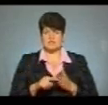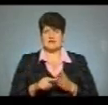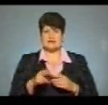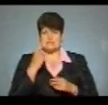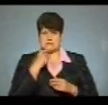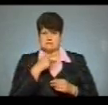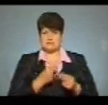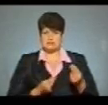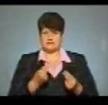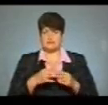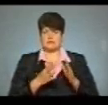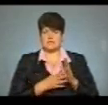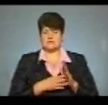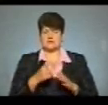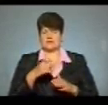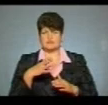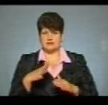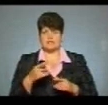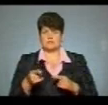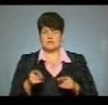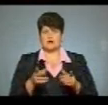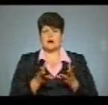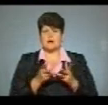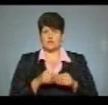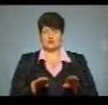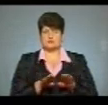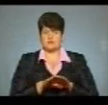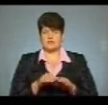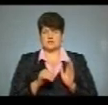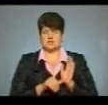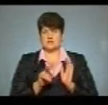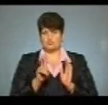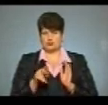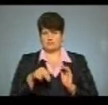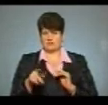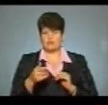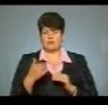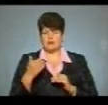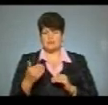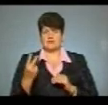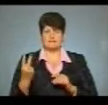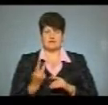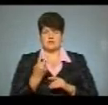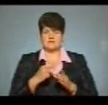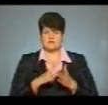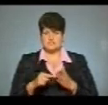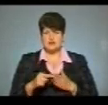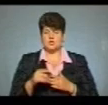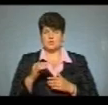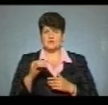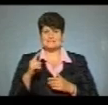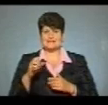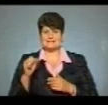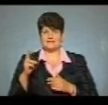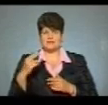На 19-й хвилині тернополяни рахунок зрівняли, а на 62-й вийшли вперед. Двічі відзначився у ворота іспанців Юрій